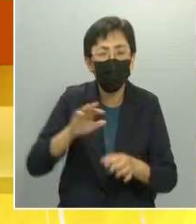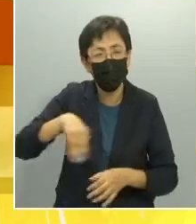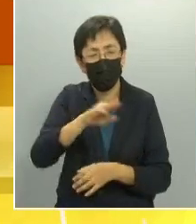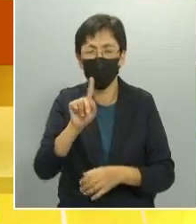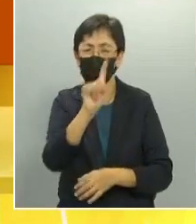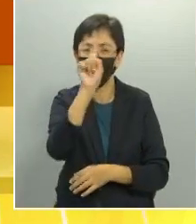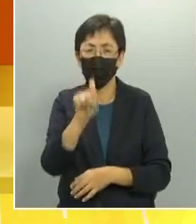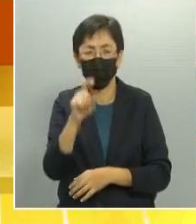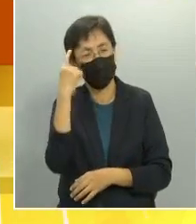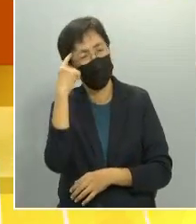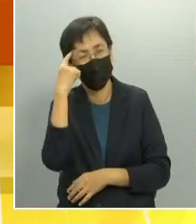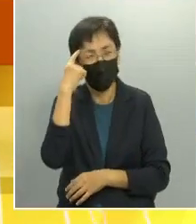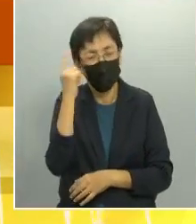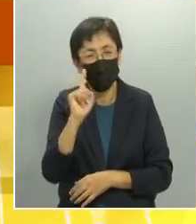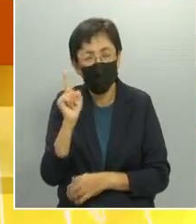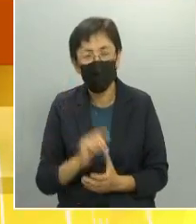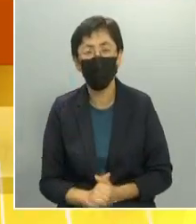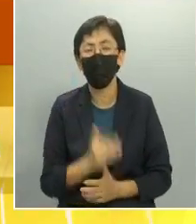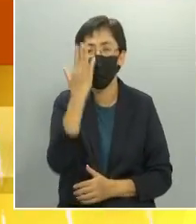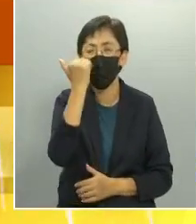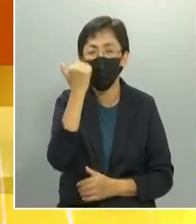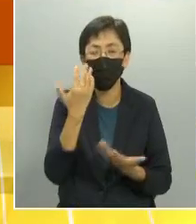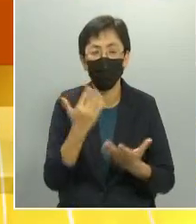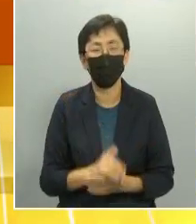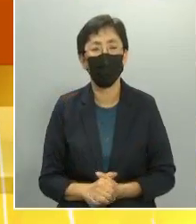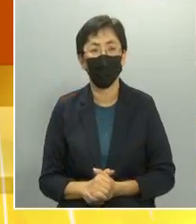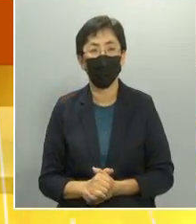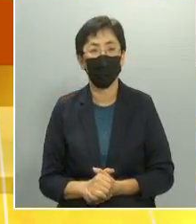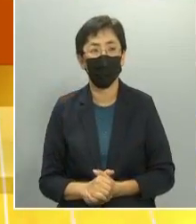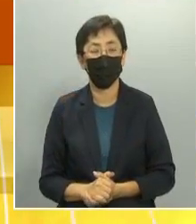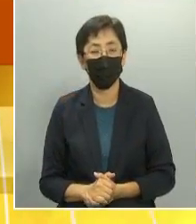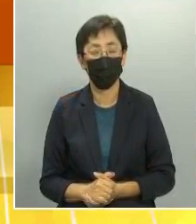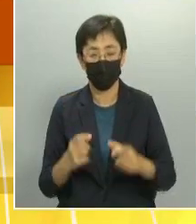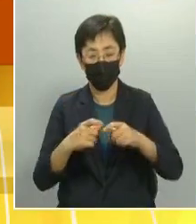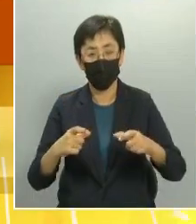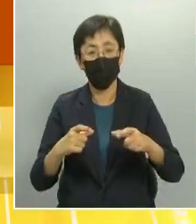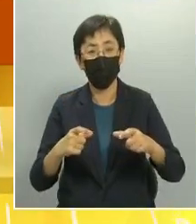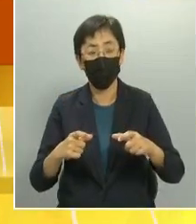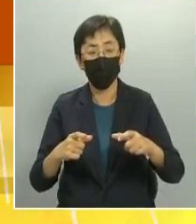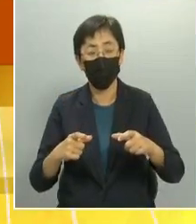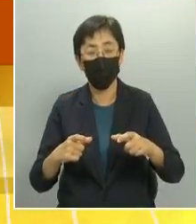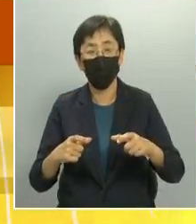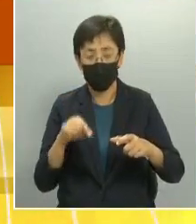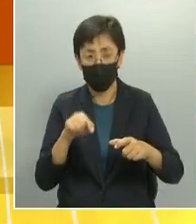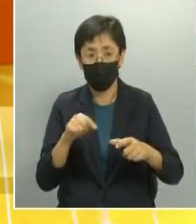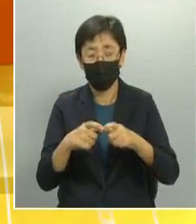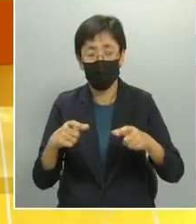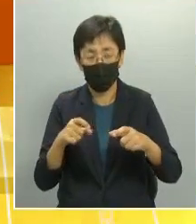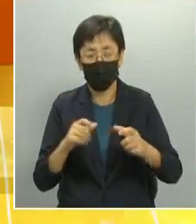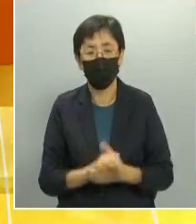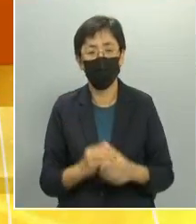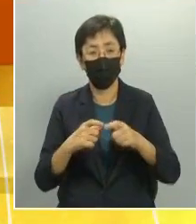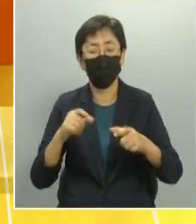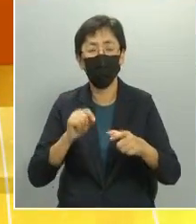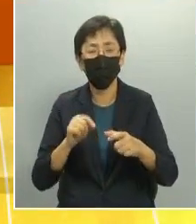ามมาค่ะรวมถึงพี่ยุทธที่บอกว่า ที่ไม่ได้ตั้งคำถาม บัตรคนจนรอบใหม่คือขั้นต